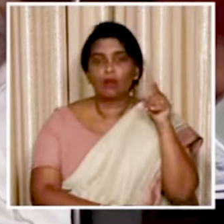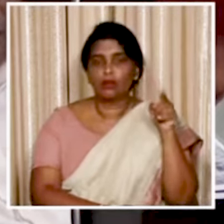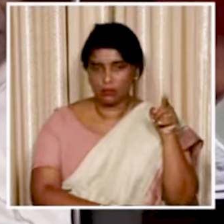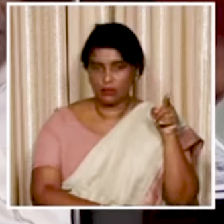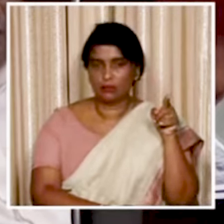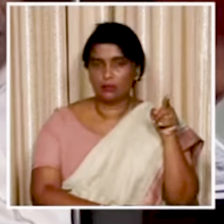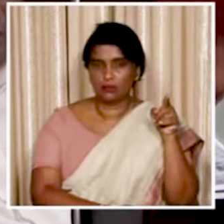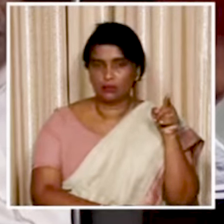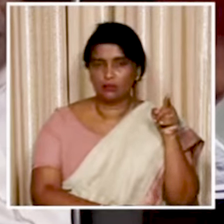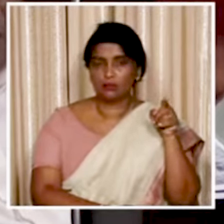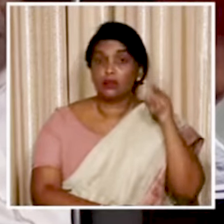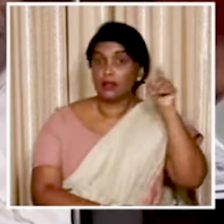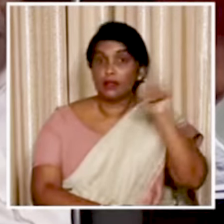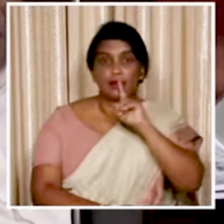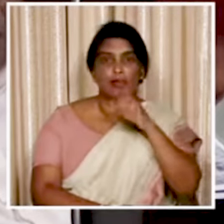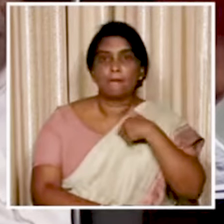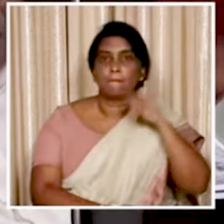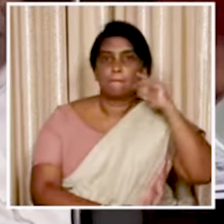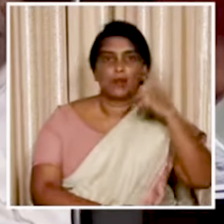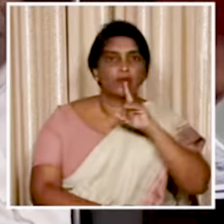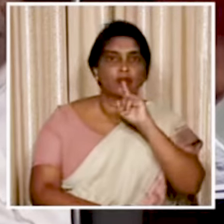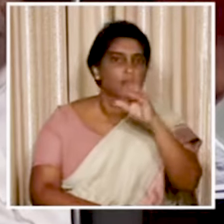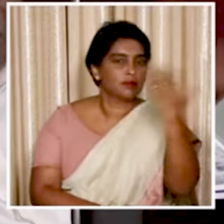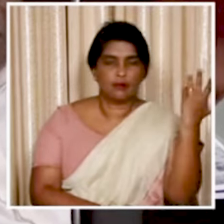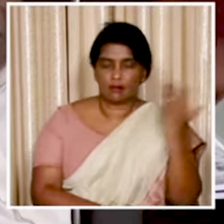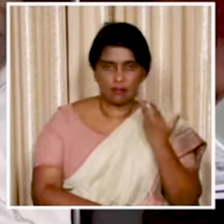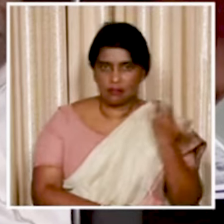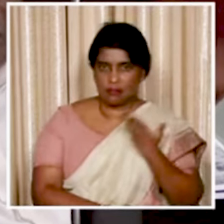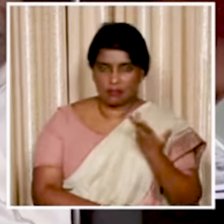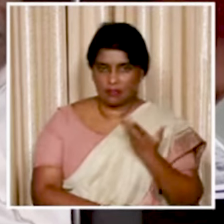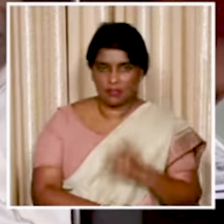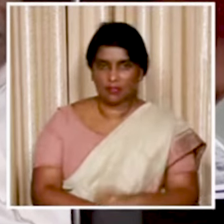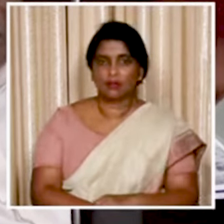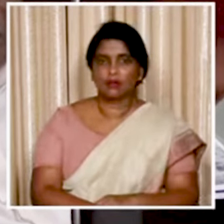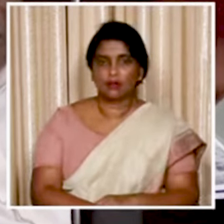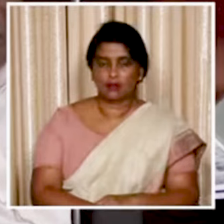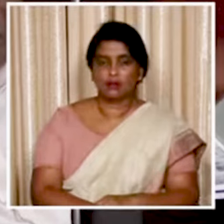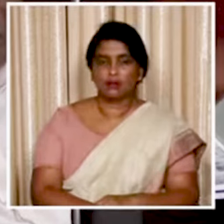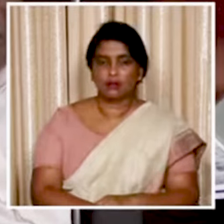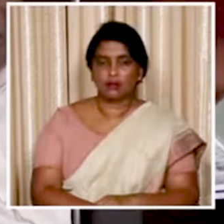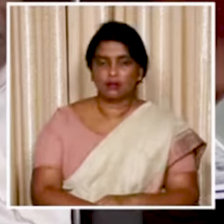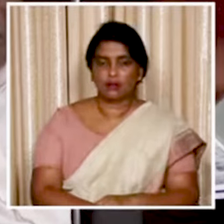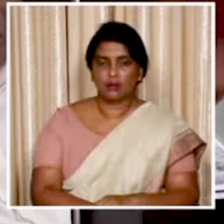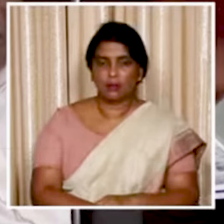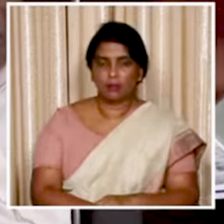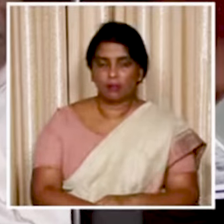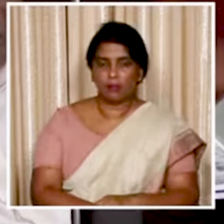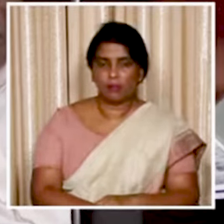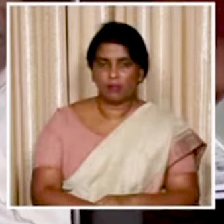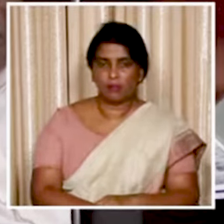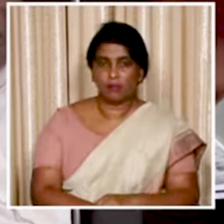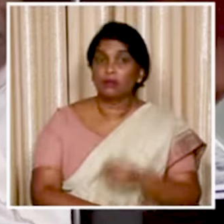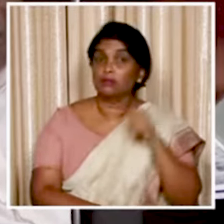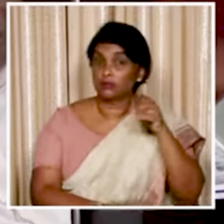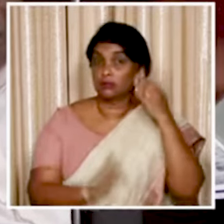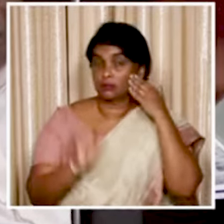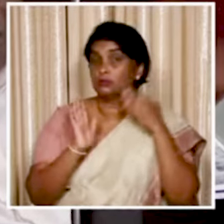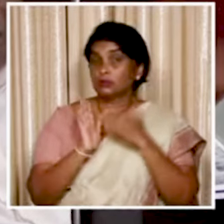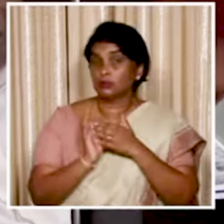සභාපතිතුමනි. ඔවුන්ට කියන්නේ මේ අපි දන්නේ නැහැ කියලා. They must take judicial notice of that fact. And they must